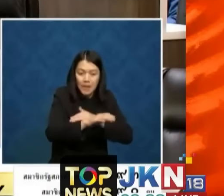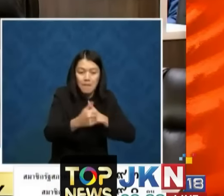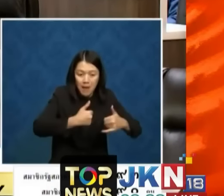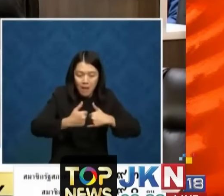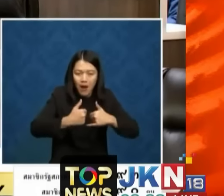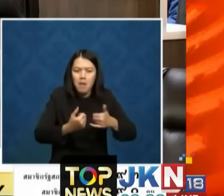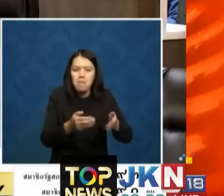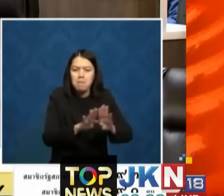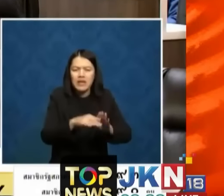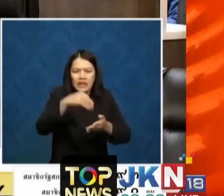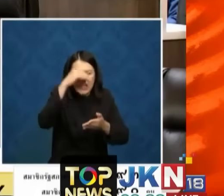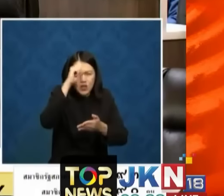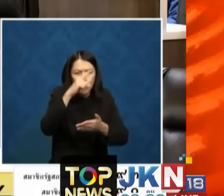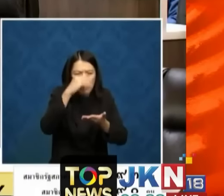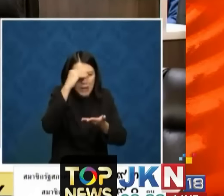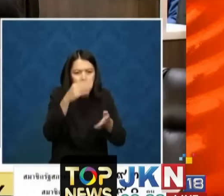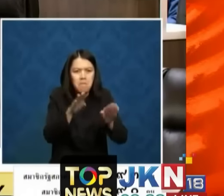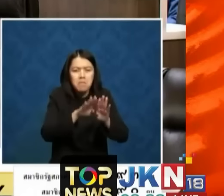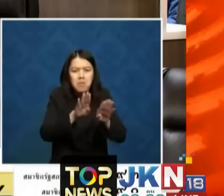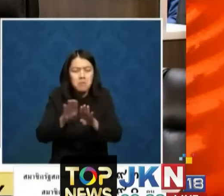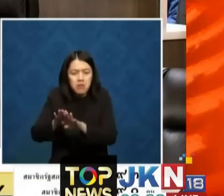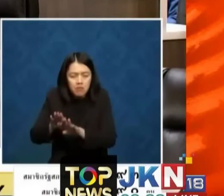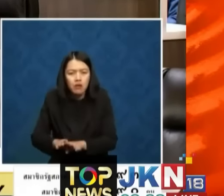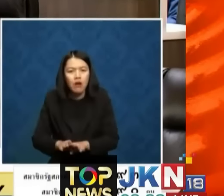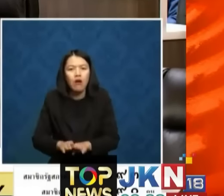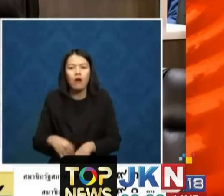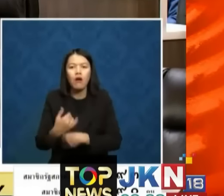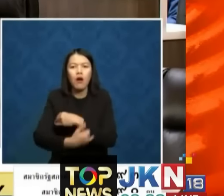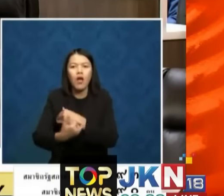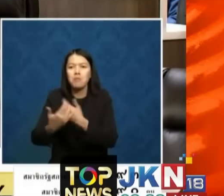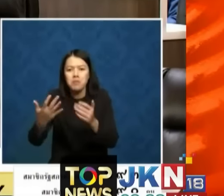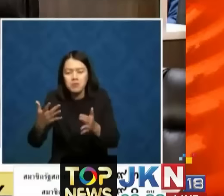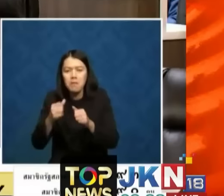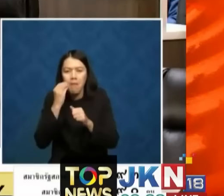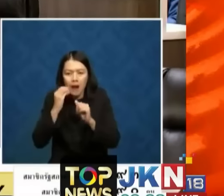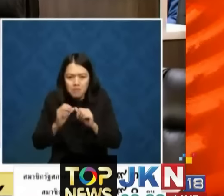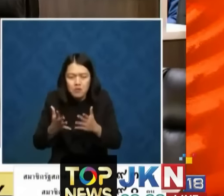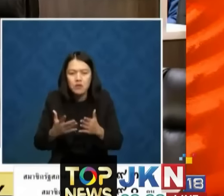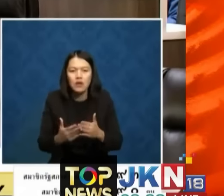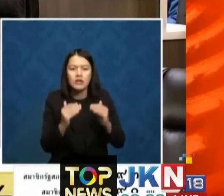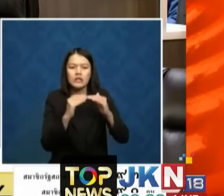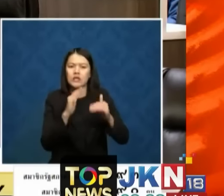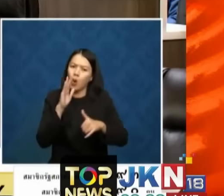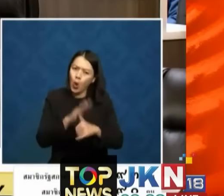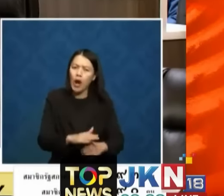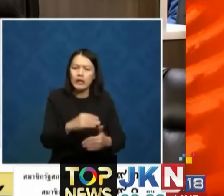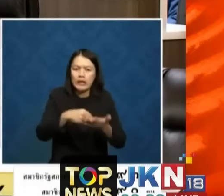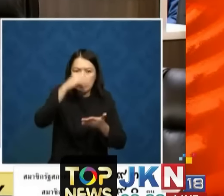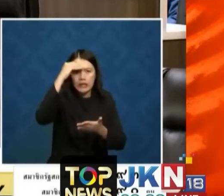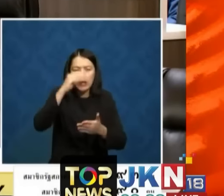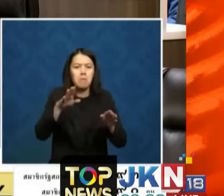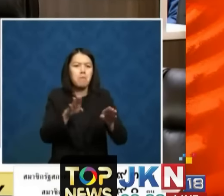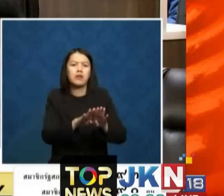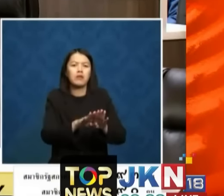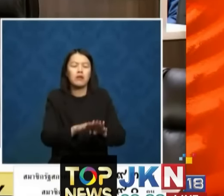าก็ได้อัดคลิปแล้วก็ชื่นชมบรรดากู้ภัยต่างๆที่ไปช่วยพี่น้องคนไทยน้ำท่ว